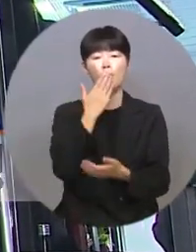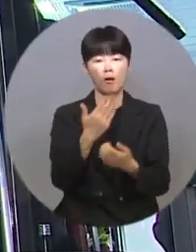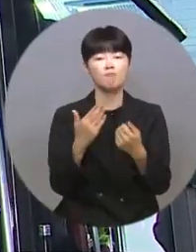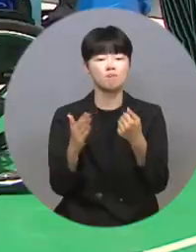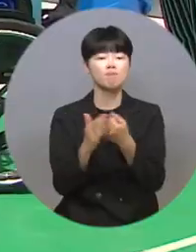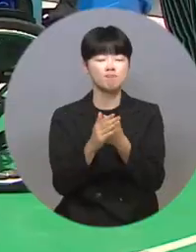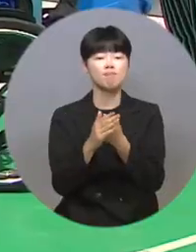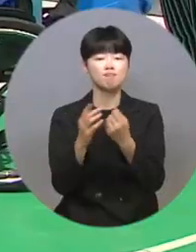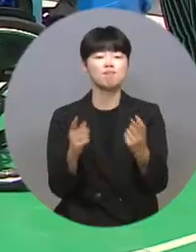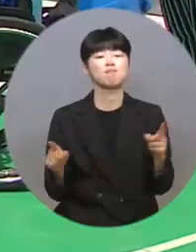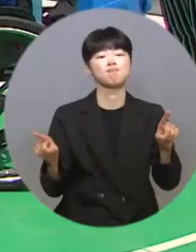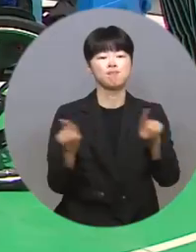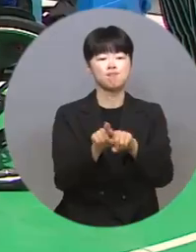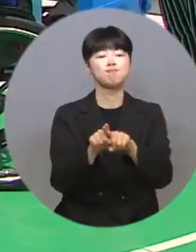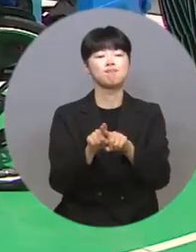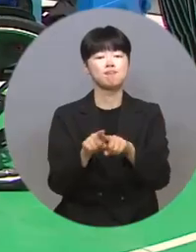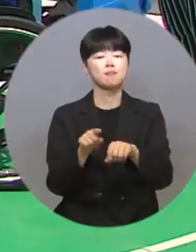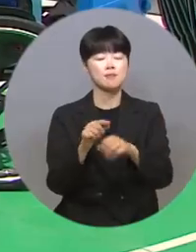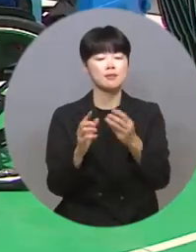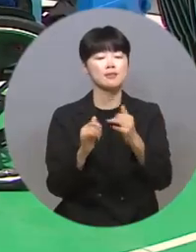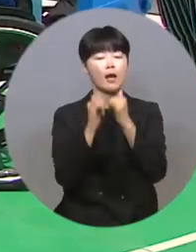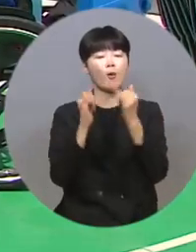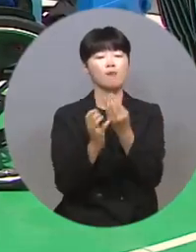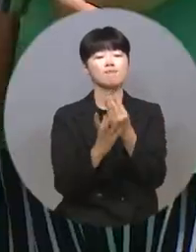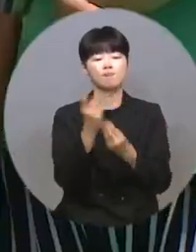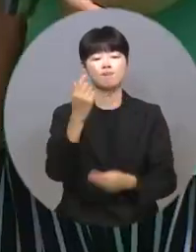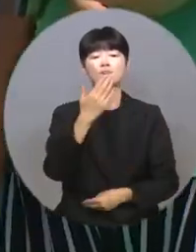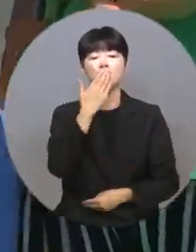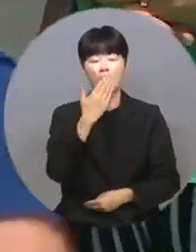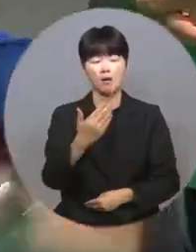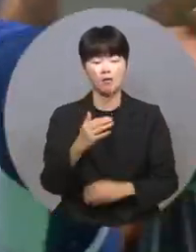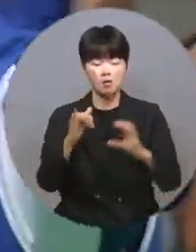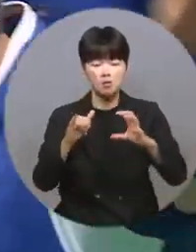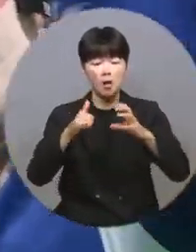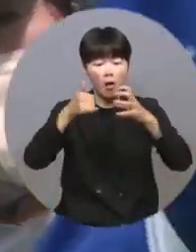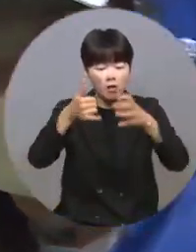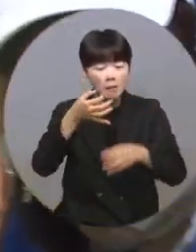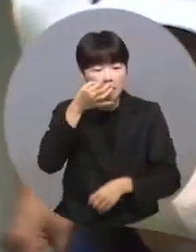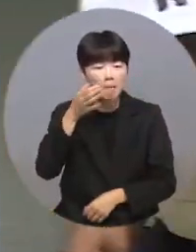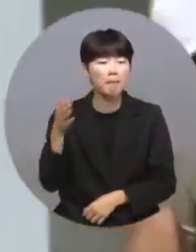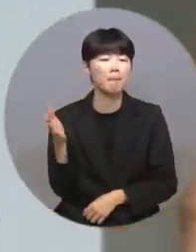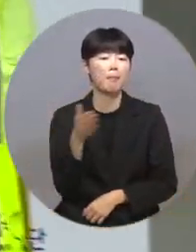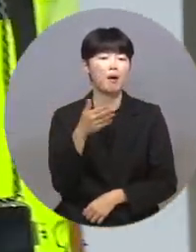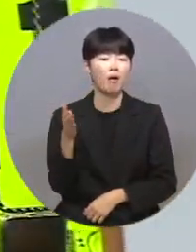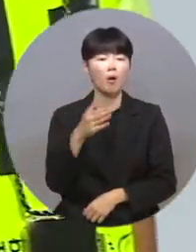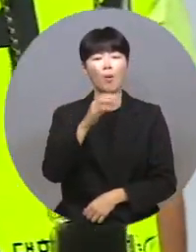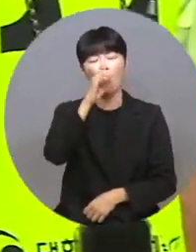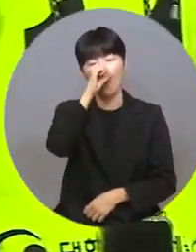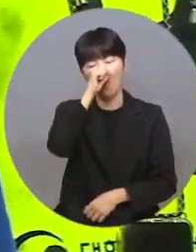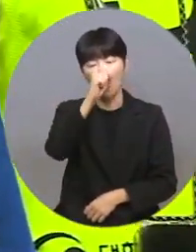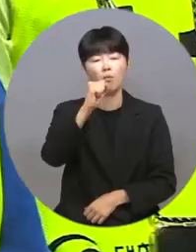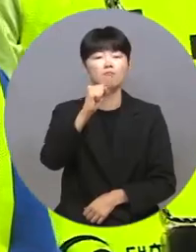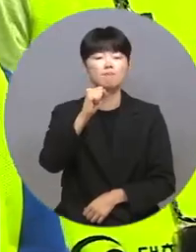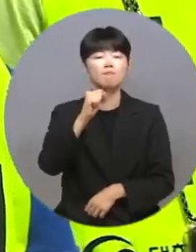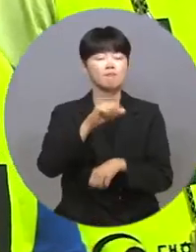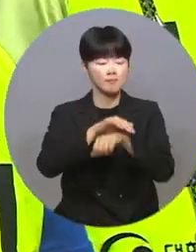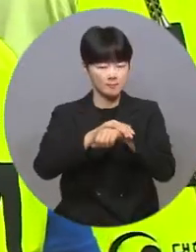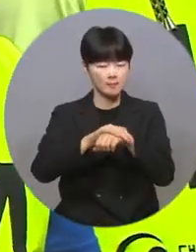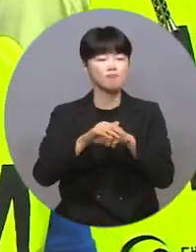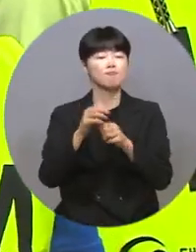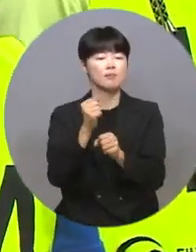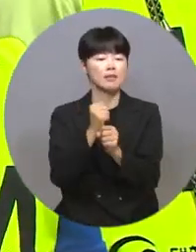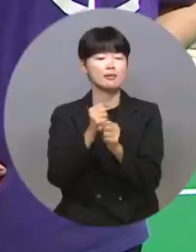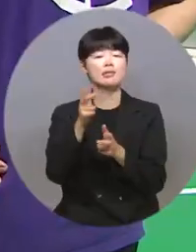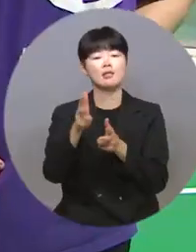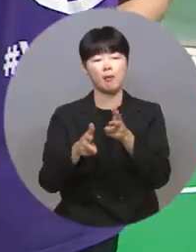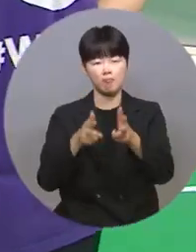있습니다. 이러한 실질적인 패럴림픽 유산 사업은 전 세계적으로 유례를 찾기 힘든 유형의 패럴림픽 유산이자 대규모